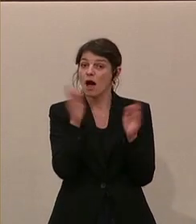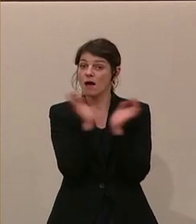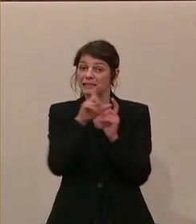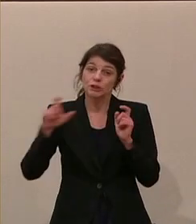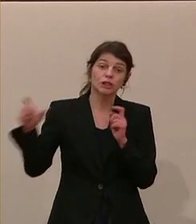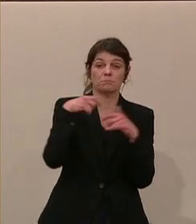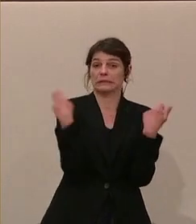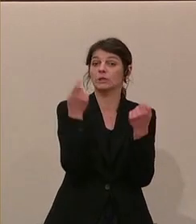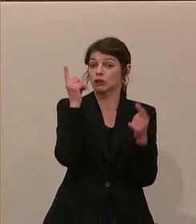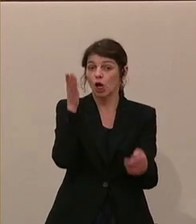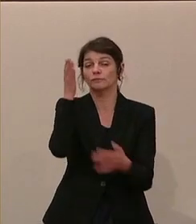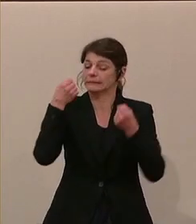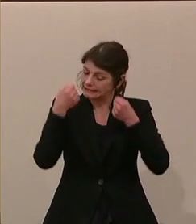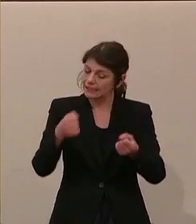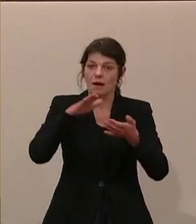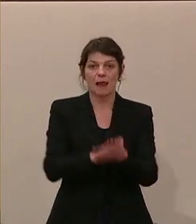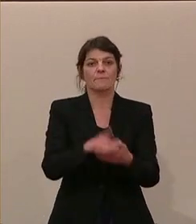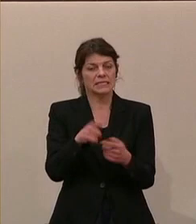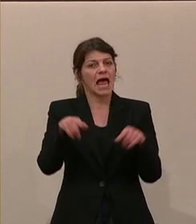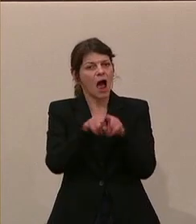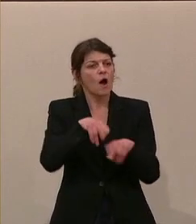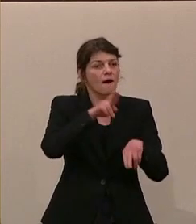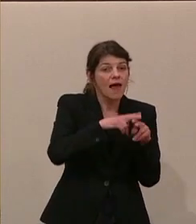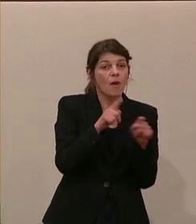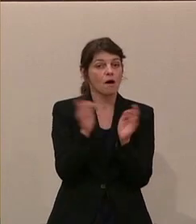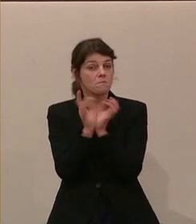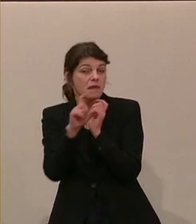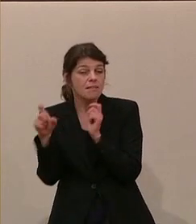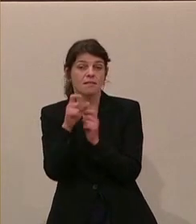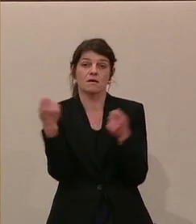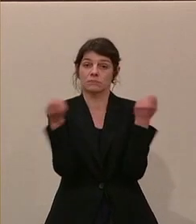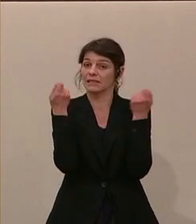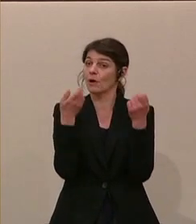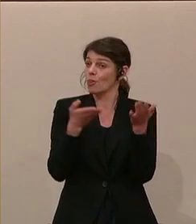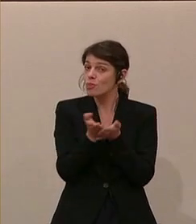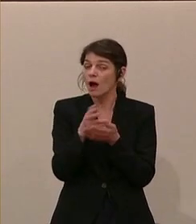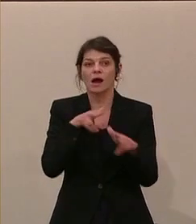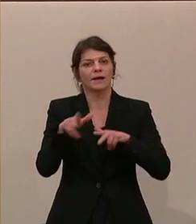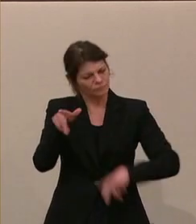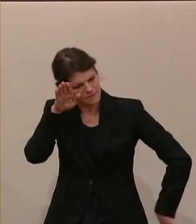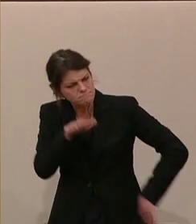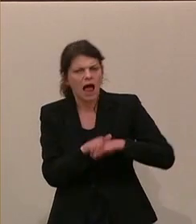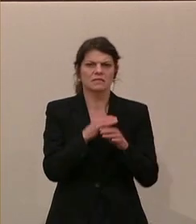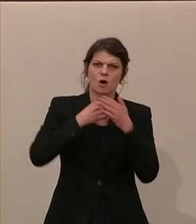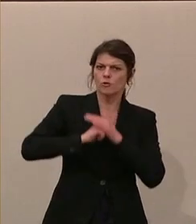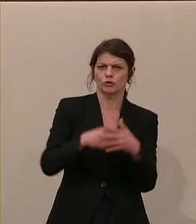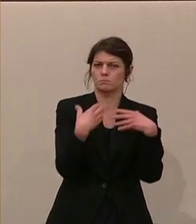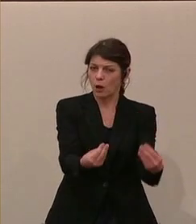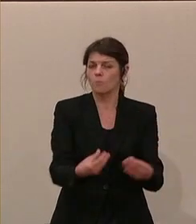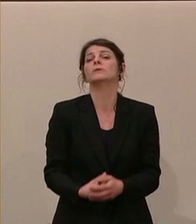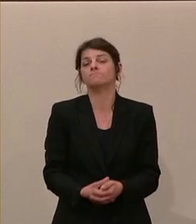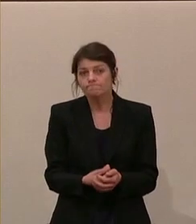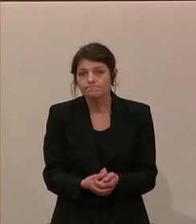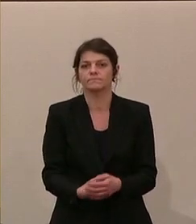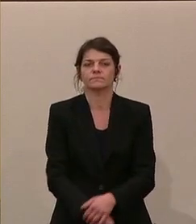nachhaltig abzusichern und dass auch die kleinen und mittelständischen Betriebe durch diese Regierung maximale Unterstützung